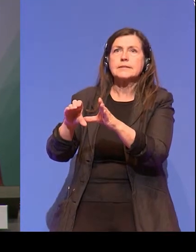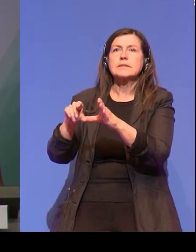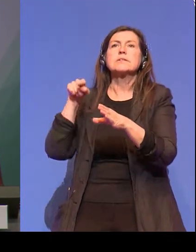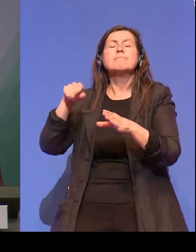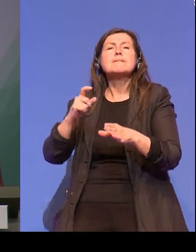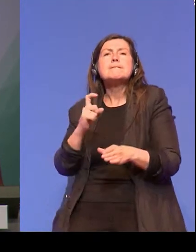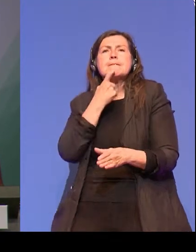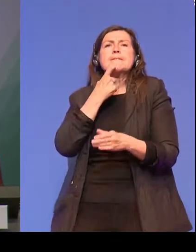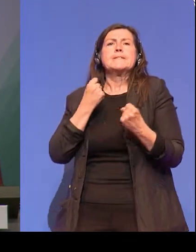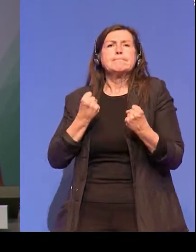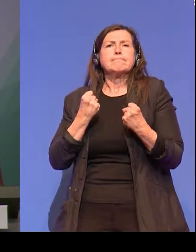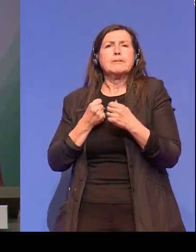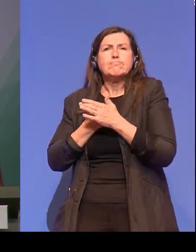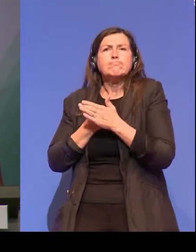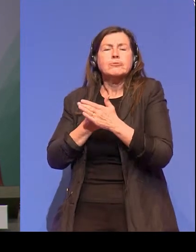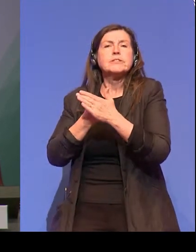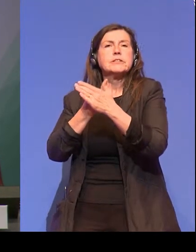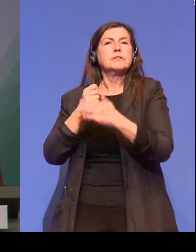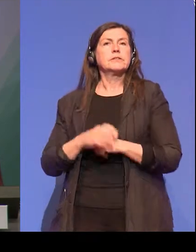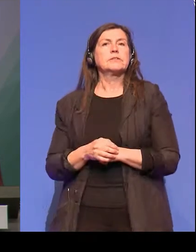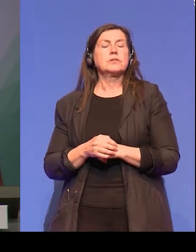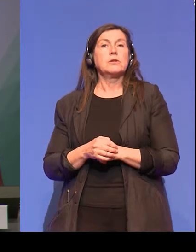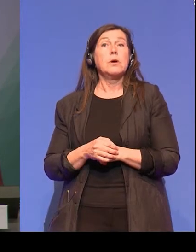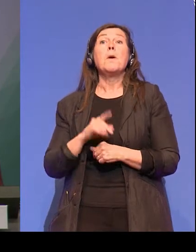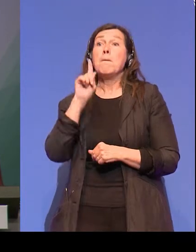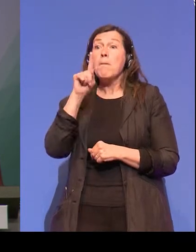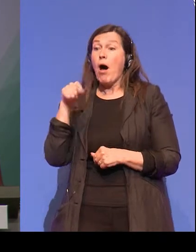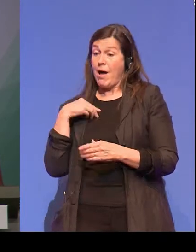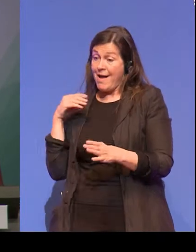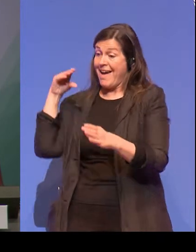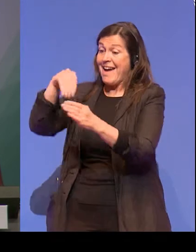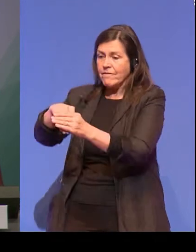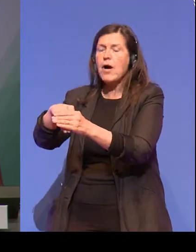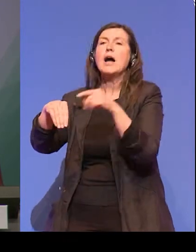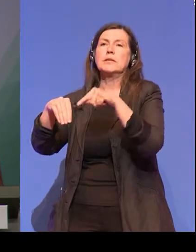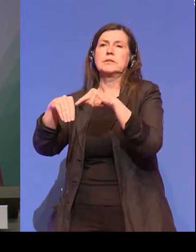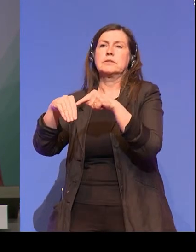et les effets positifs prévalent de manière évidente.